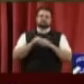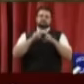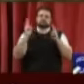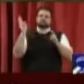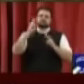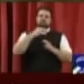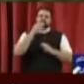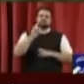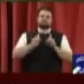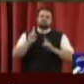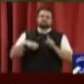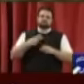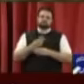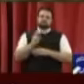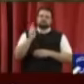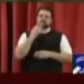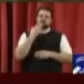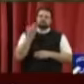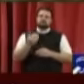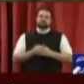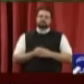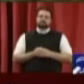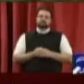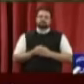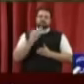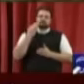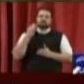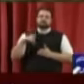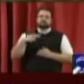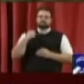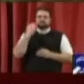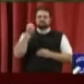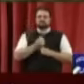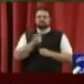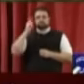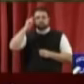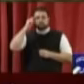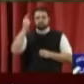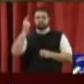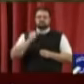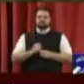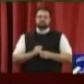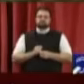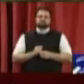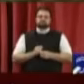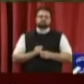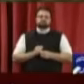este când faci conștient. Când tu știi că îl îi faci rău și totuși faci. Inconștient, greșeala